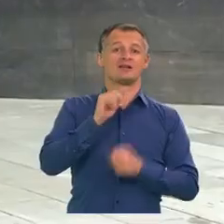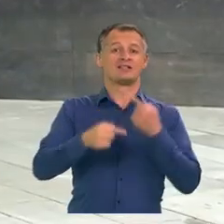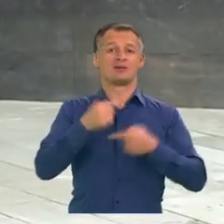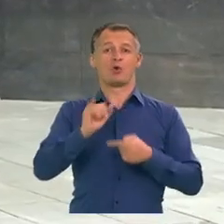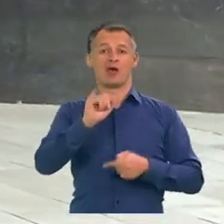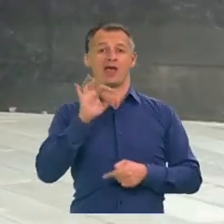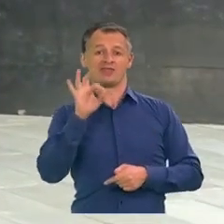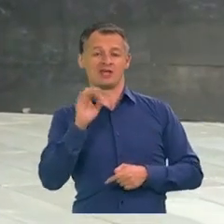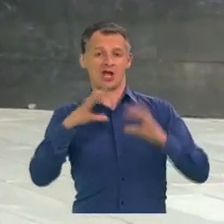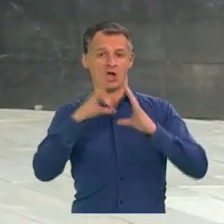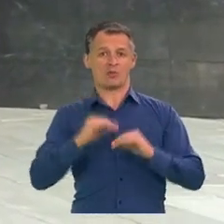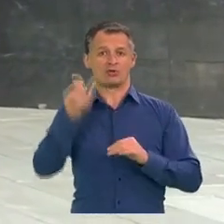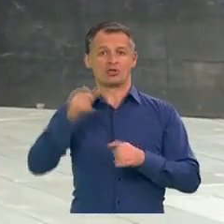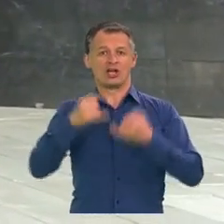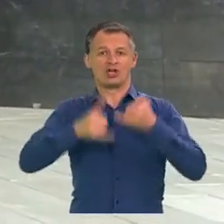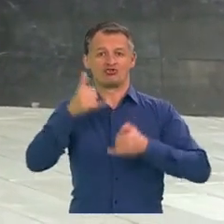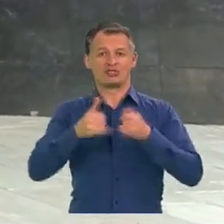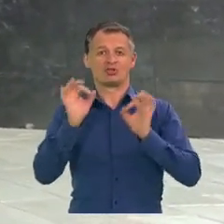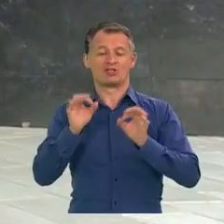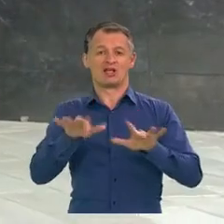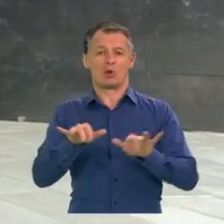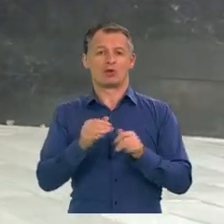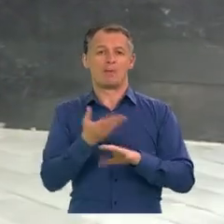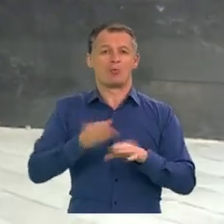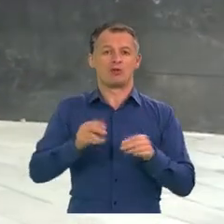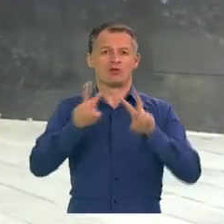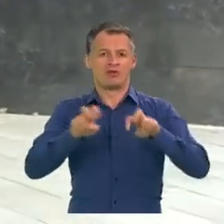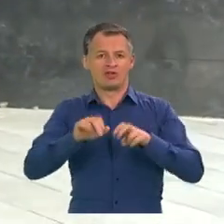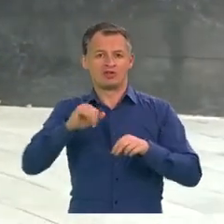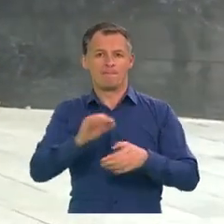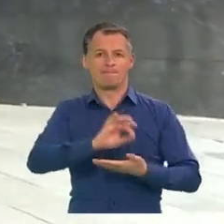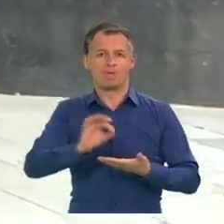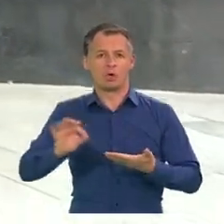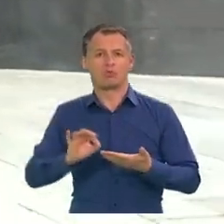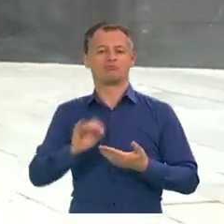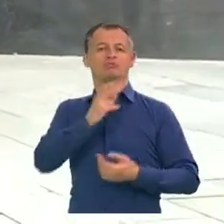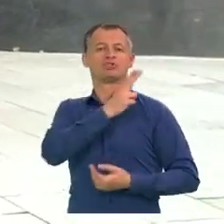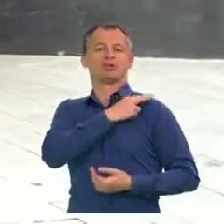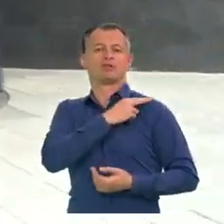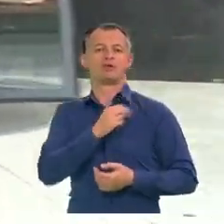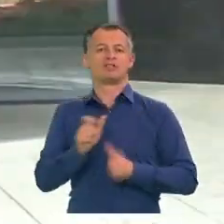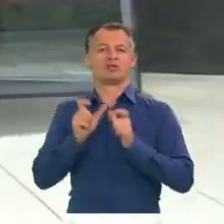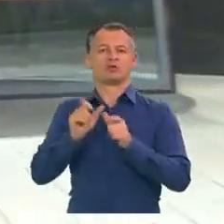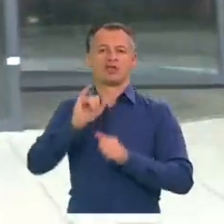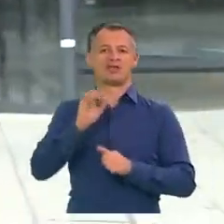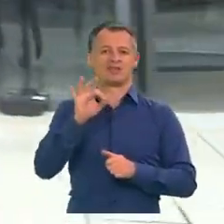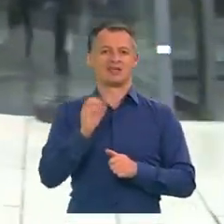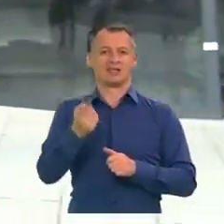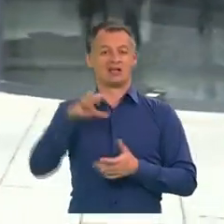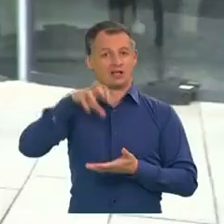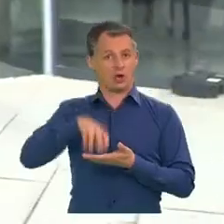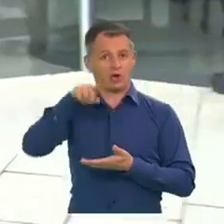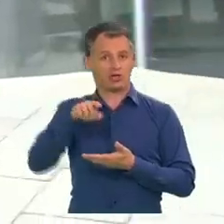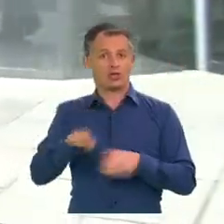și un inginer specializat în calculatoare. Mai mult, a fost verificat și biroul șefului securității IT din sucursală și a unui coleg tot